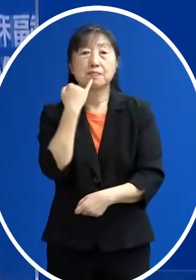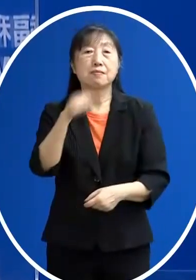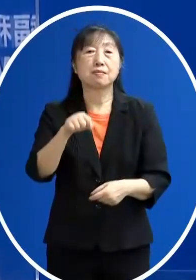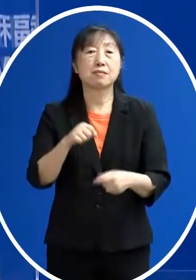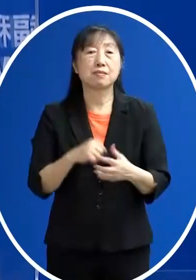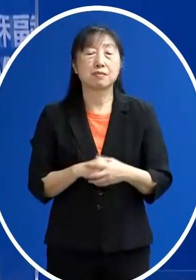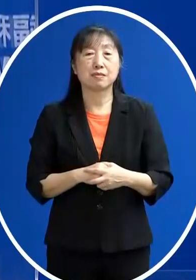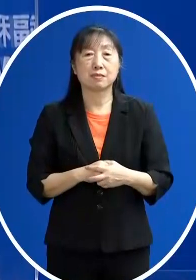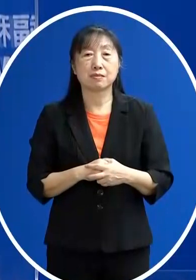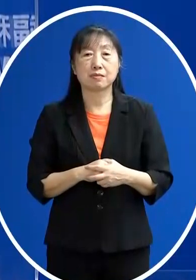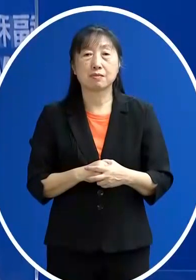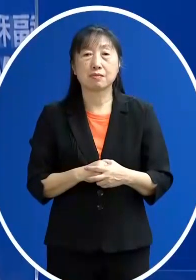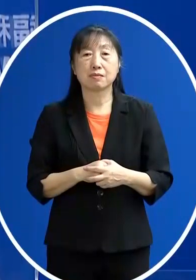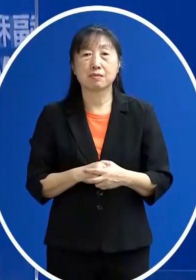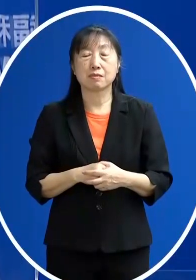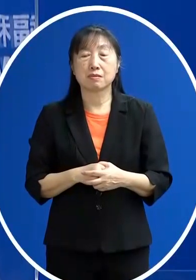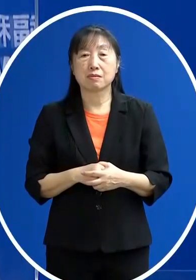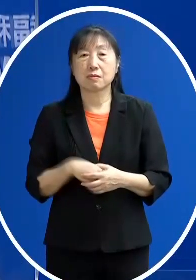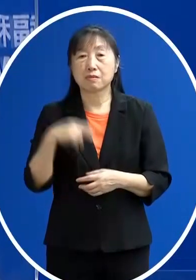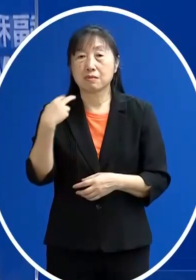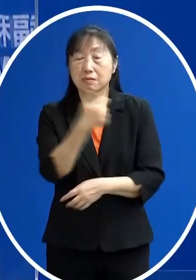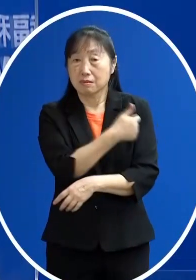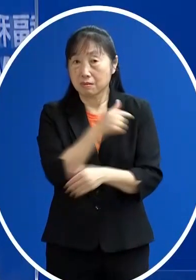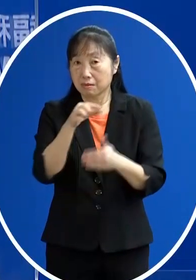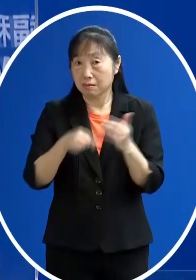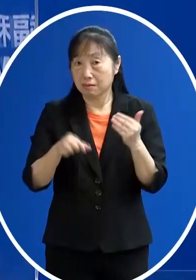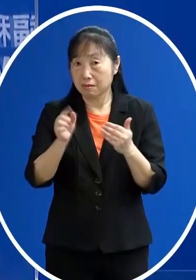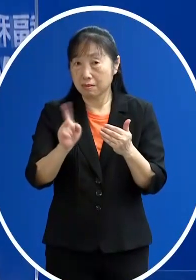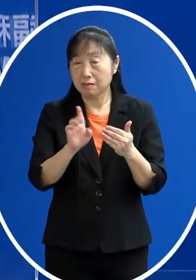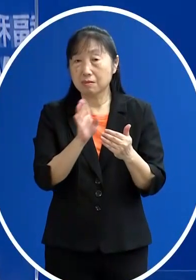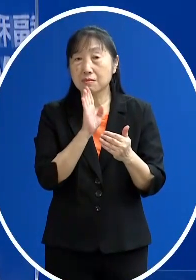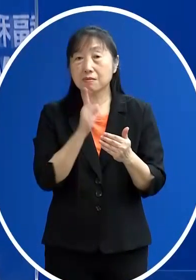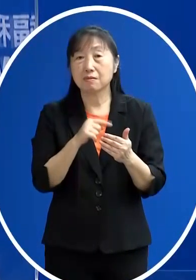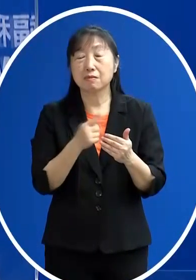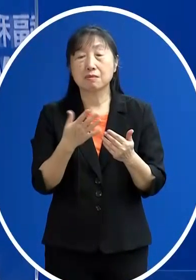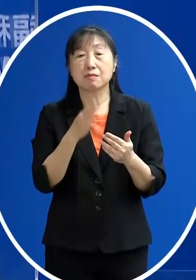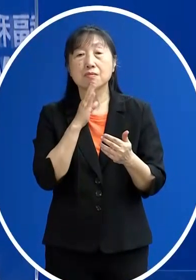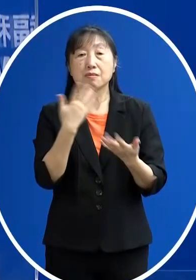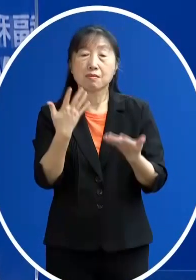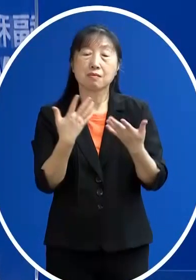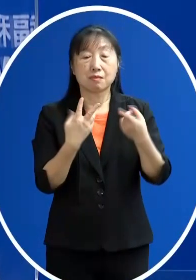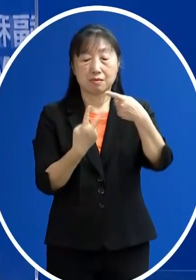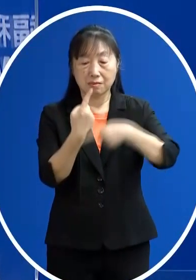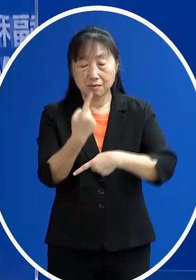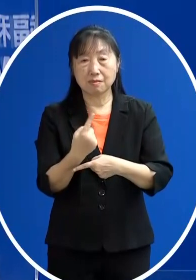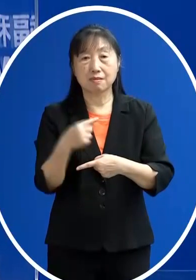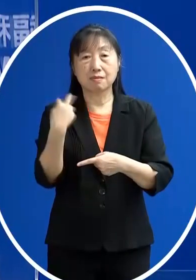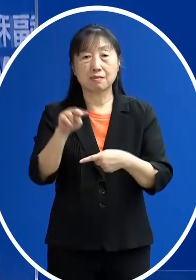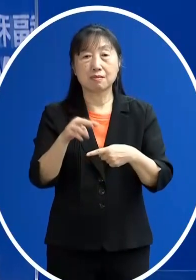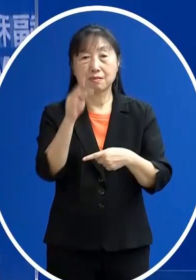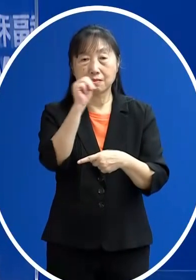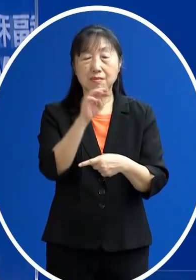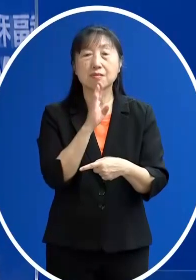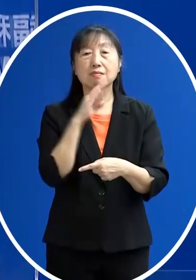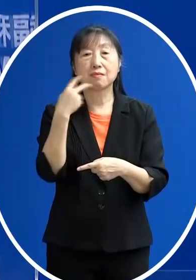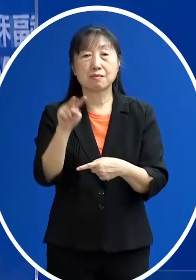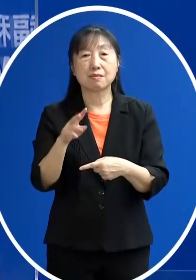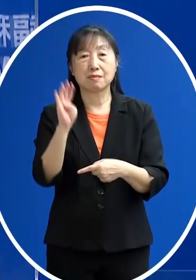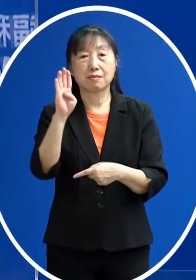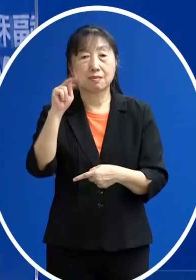那这个部分接种的建议，那就包括半量的50微克哈的莫德纳，还有这